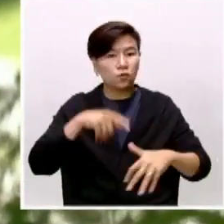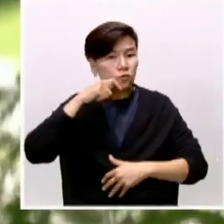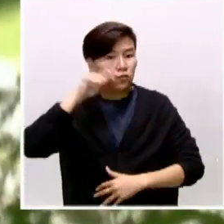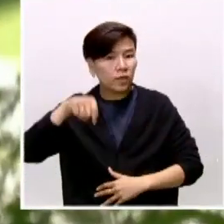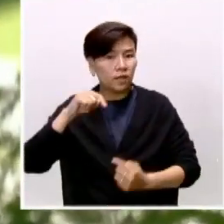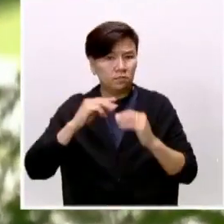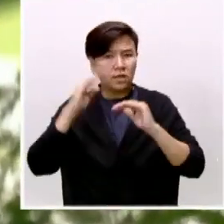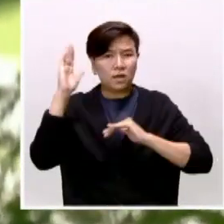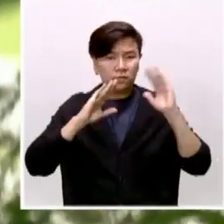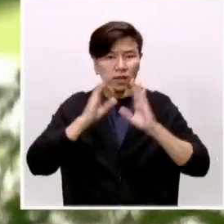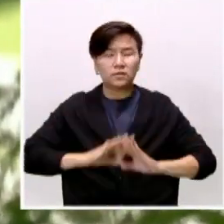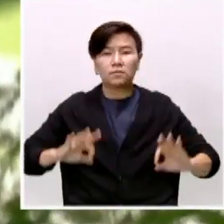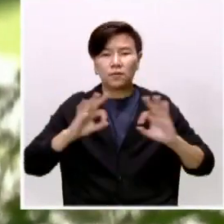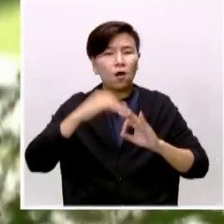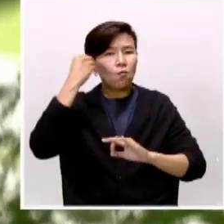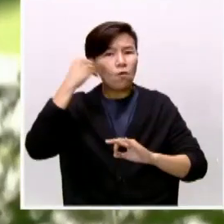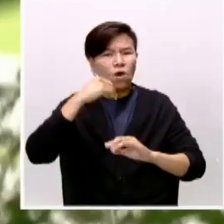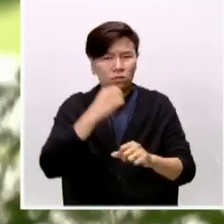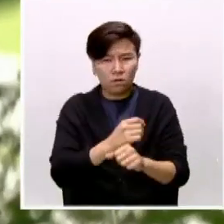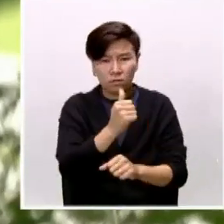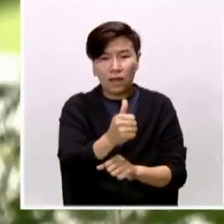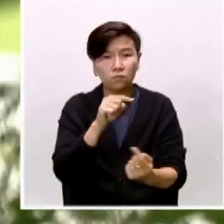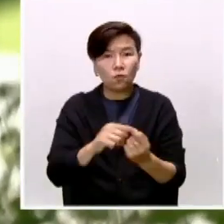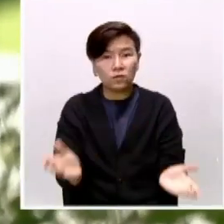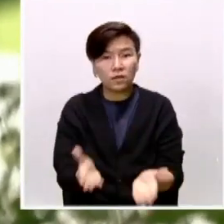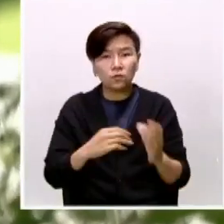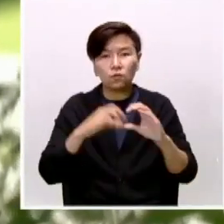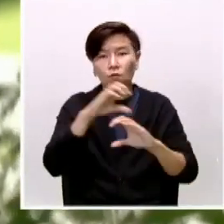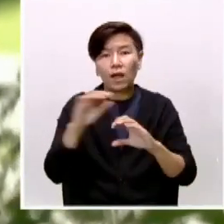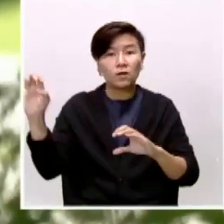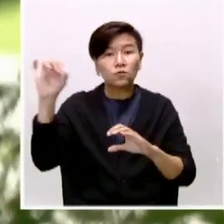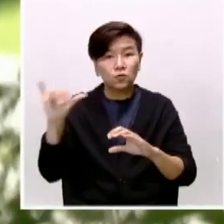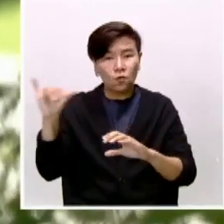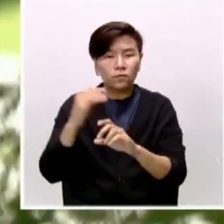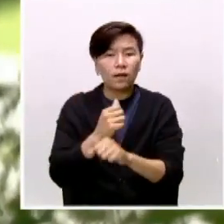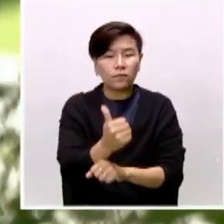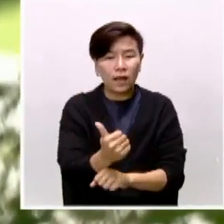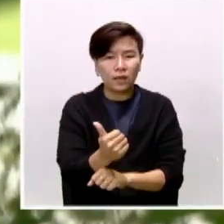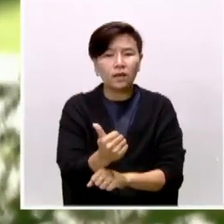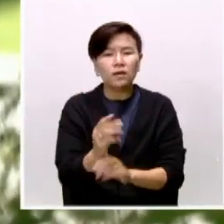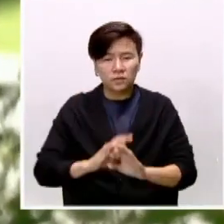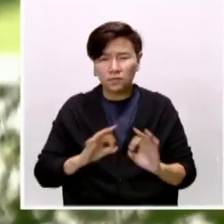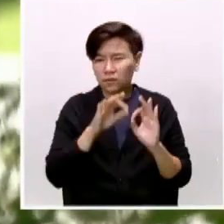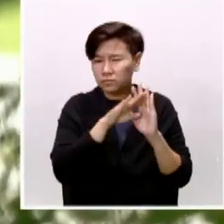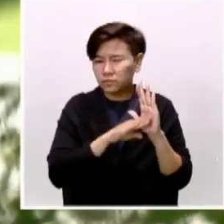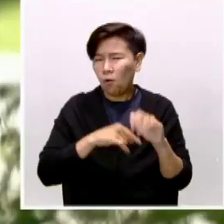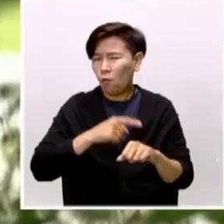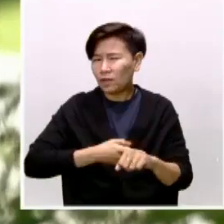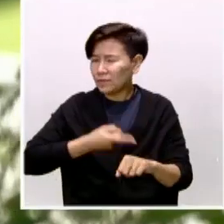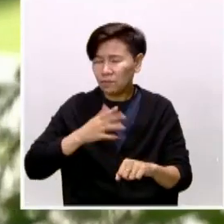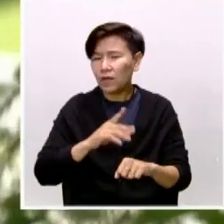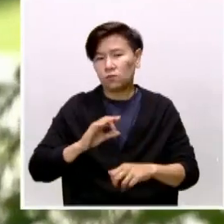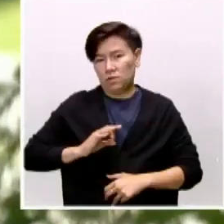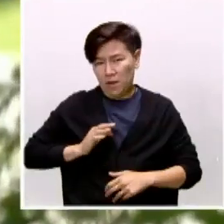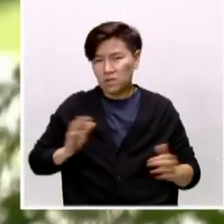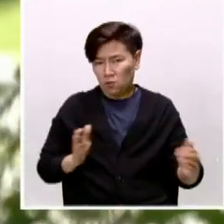ของประชาธิปไตยและเสรีภาพทุกวันซึ่งเป็นการสนับสนุนโครงการของยุโรปดังนั้นจึงไม่อาจชะลอกระบวนการรับยูเครนเป็นสมาชิก EU